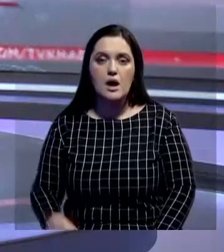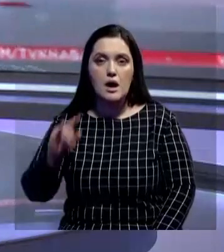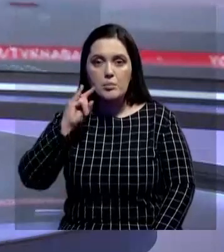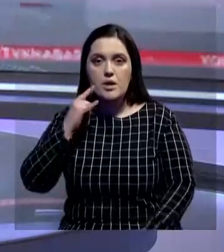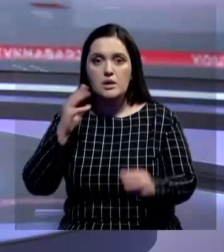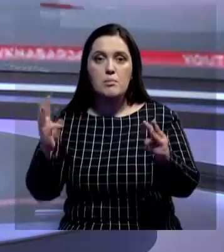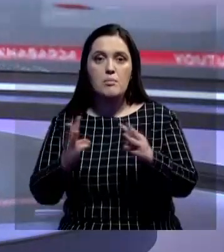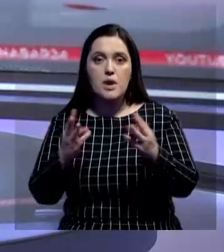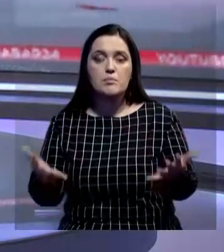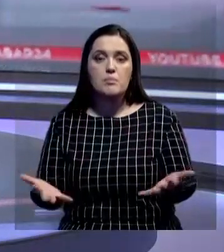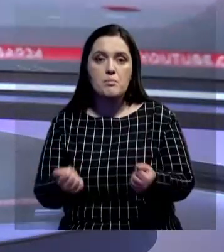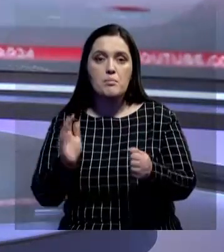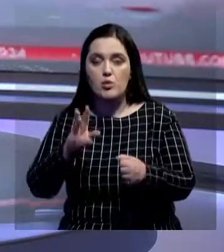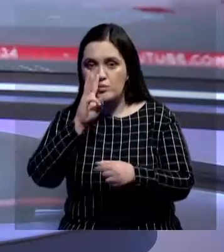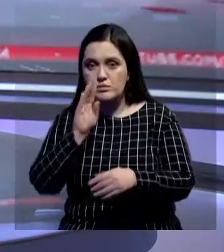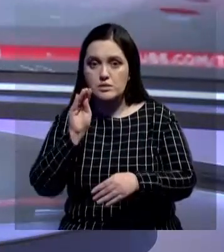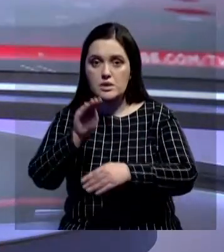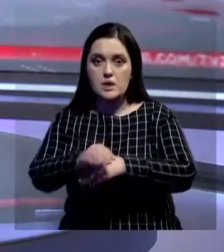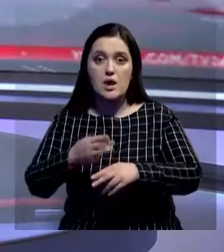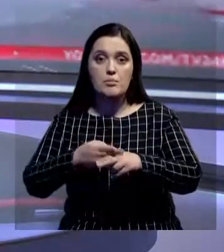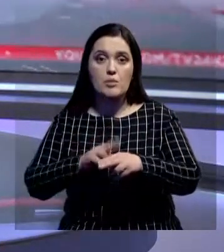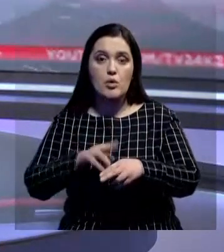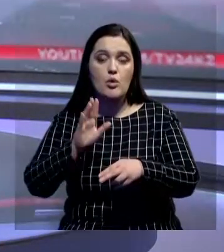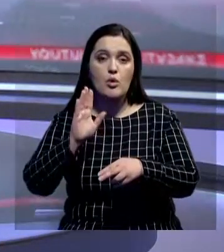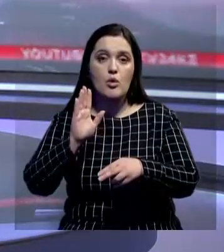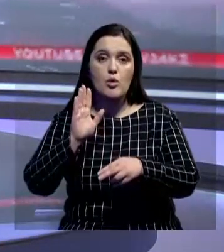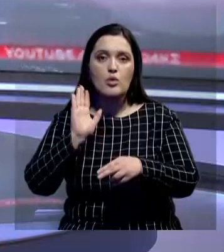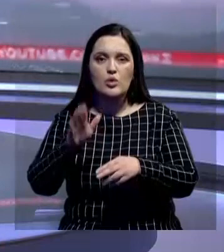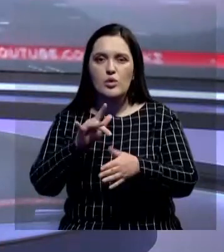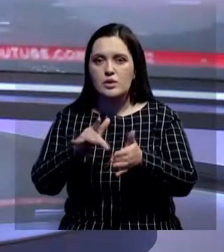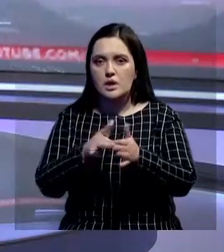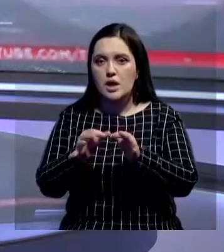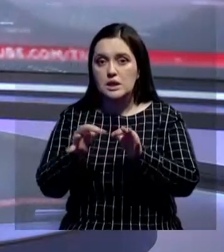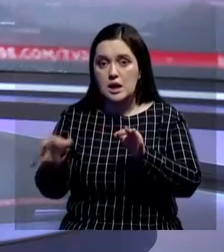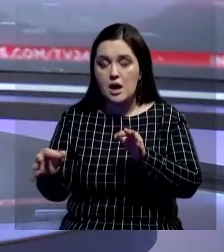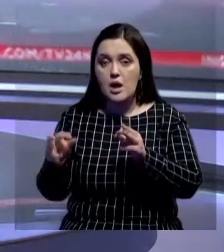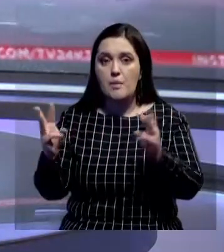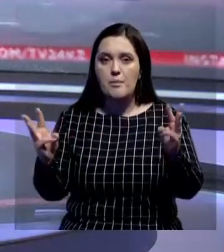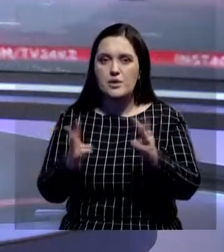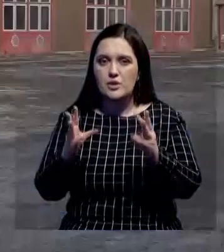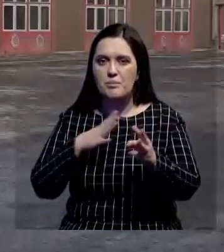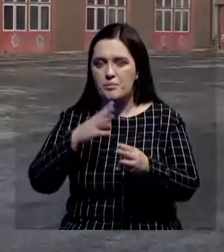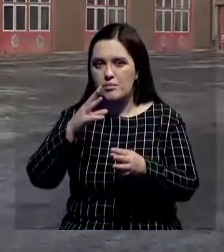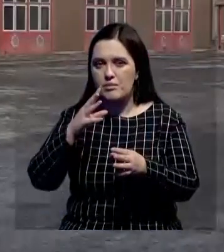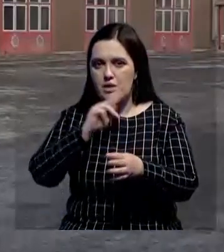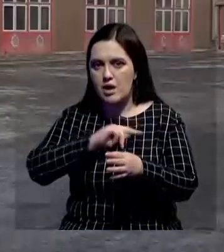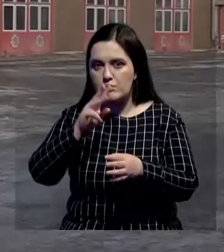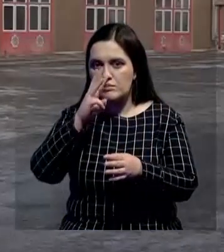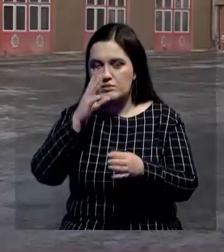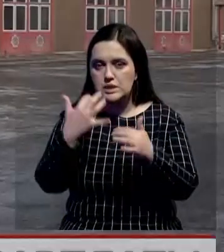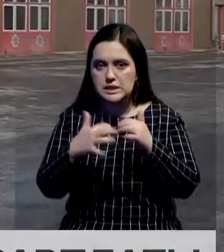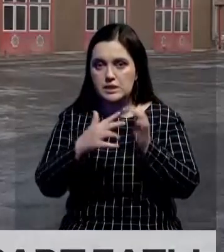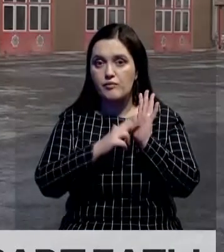Павлодарским пожарным и спасателям поднимут зарплаты. Повышение коснется только региональных подразделений. К примеру, если пожарный получал в